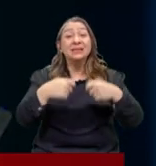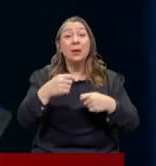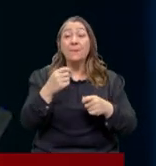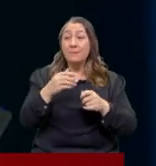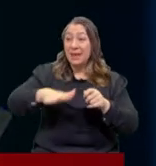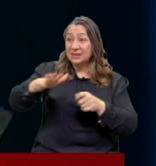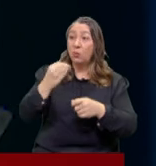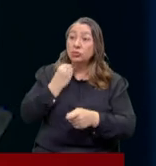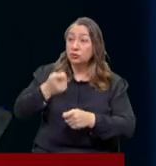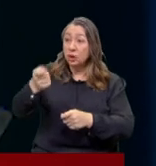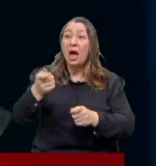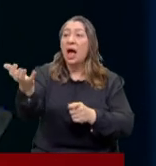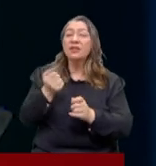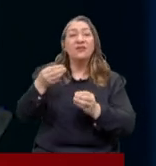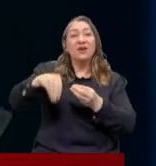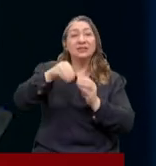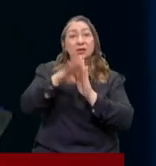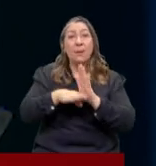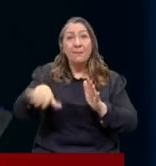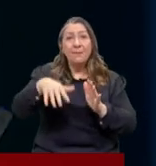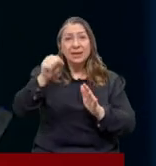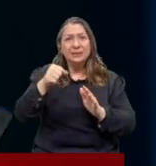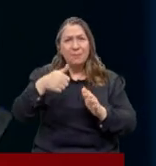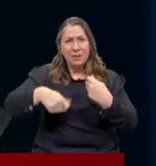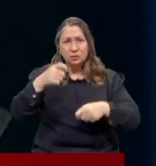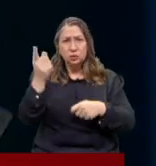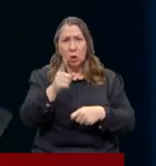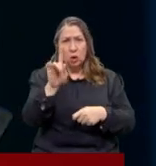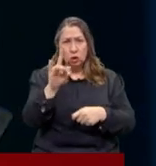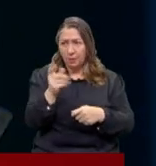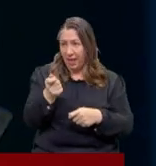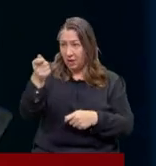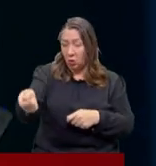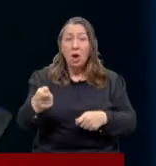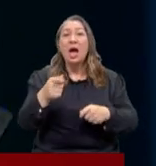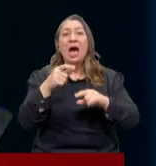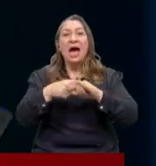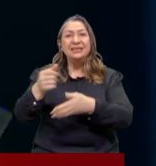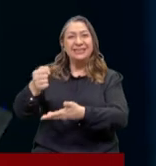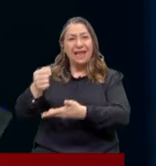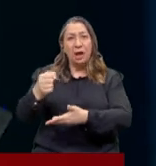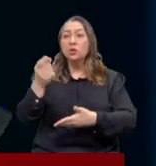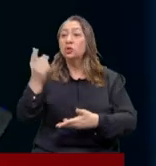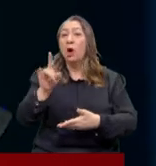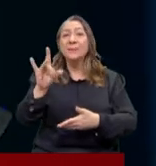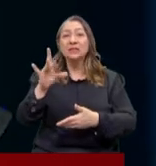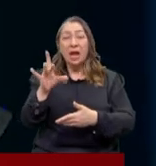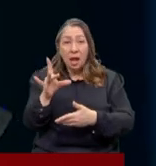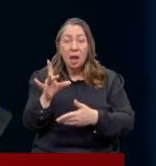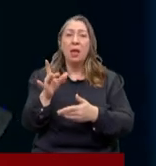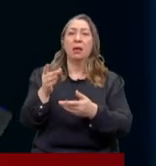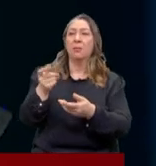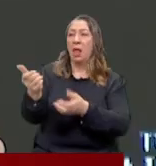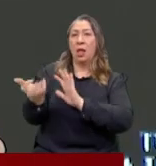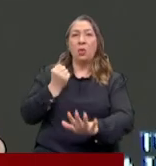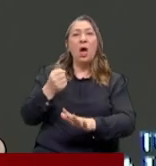borç verip aldığı faizi indiriyor. Merkez Bankası piyasaya şu anda %14 ile para veriyor. Hazine %25 ile piyasadan para alıyor. Aradaki 11 puanı